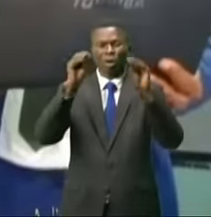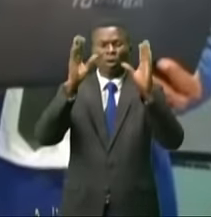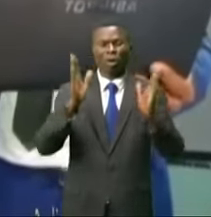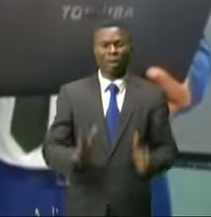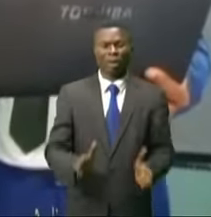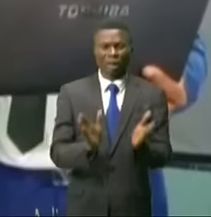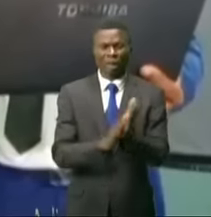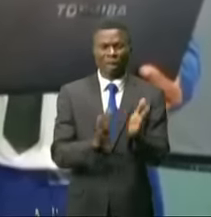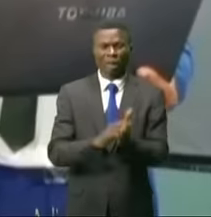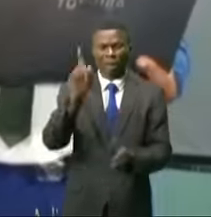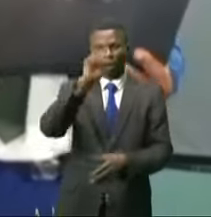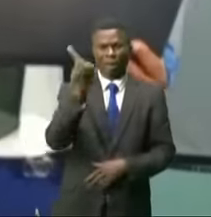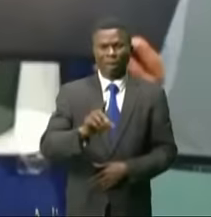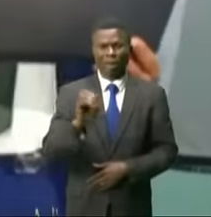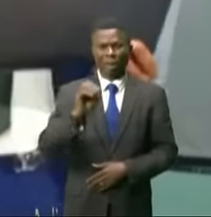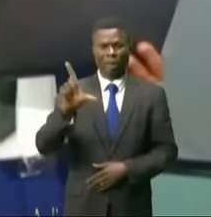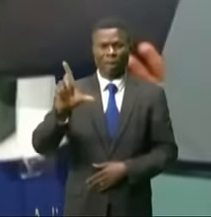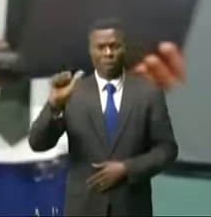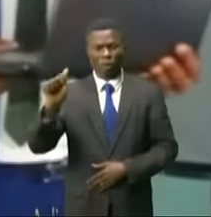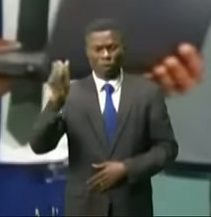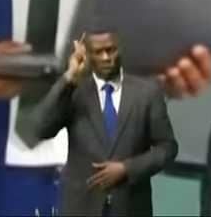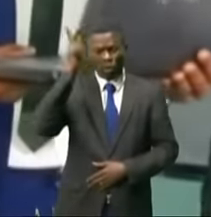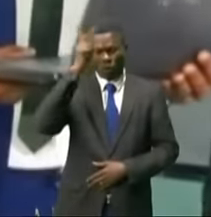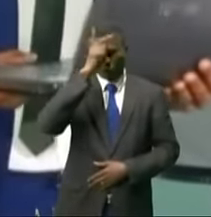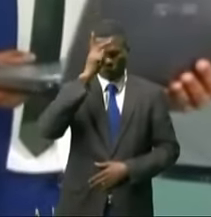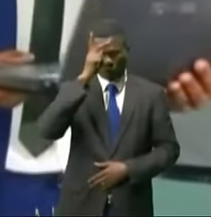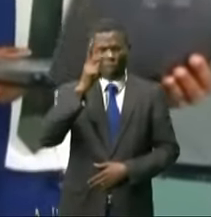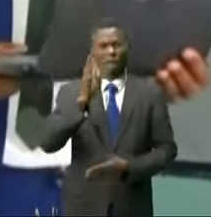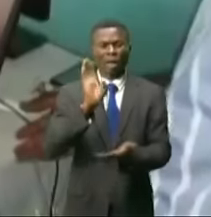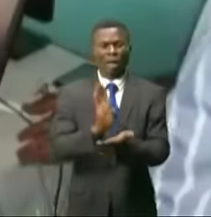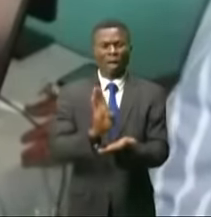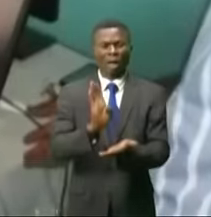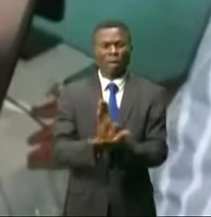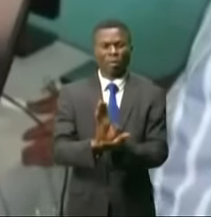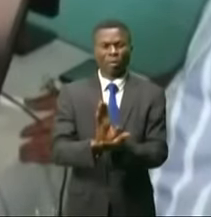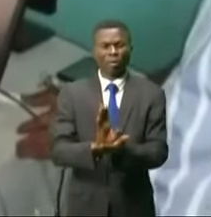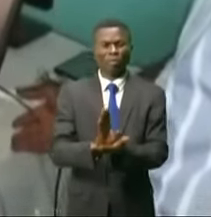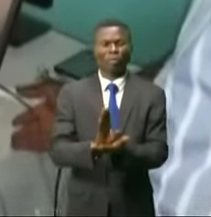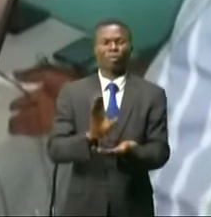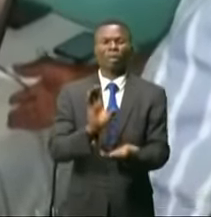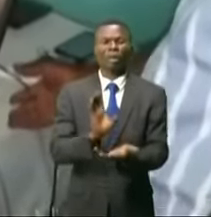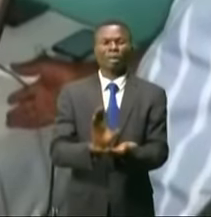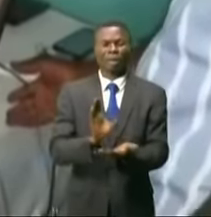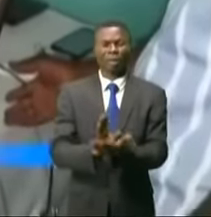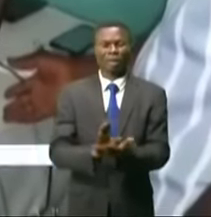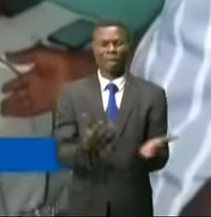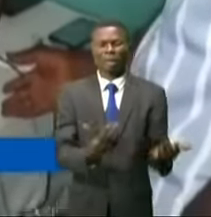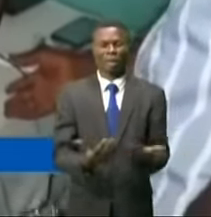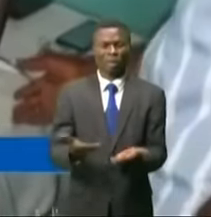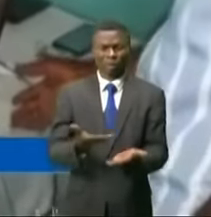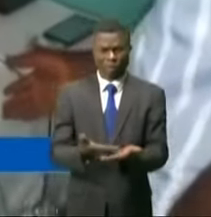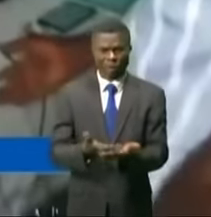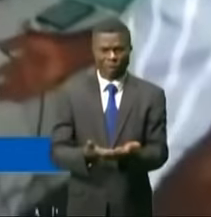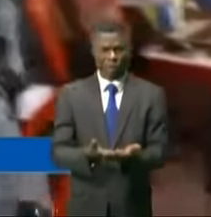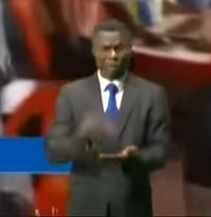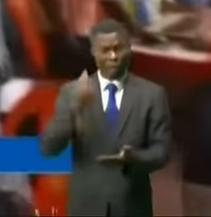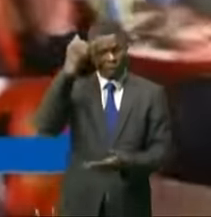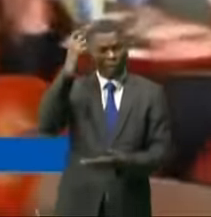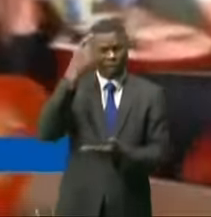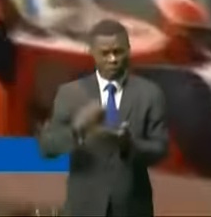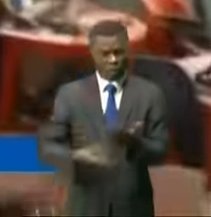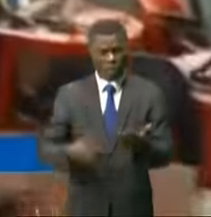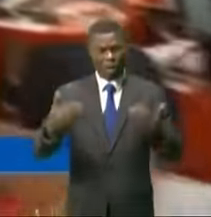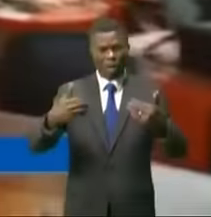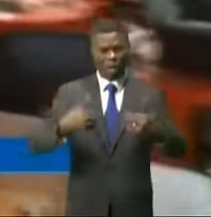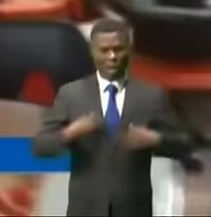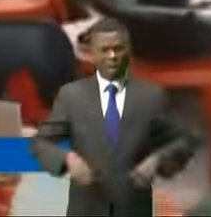de l'Institut Zola de Kimbanseke les connaissances et les savoir-faire des bases sur l'informatique. Ceci dans le but d'avoir